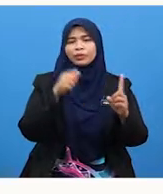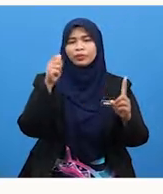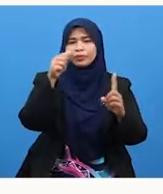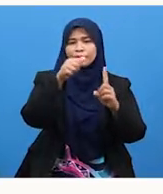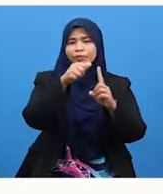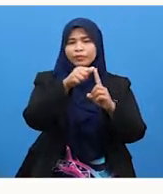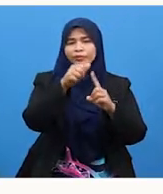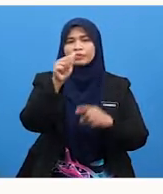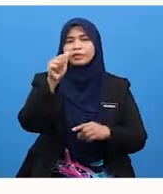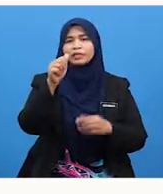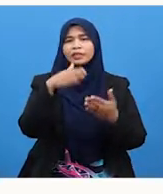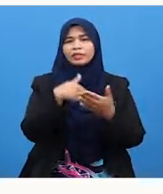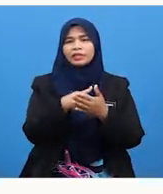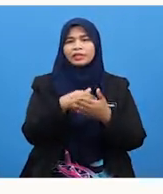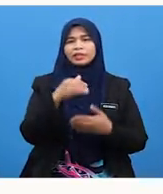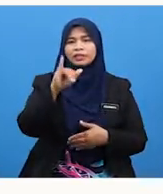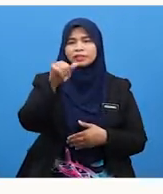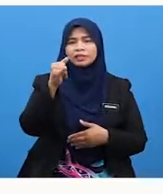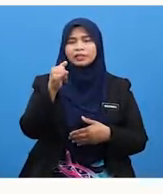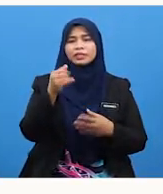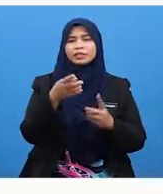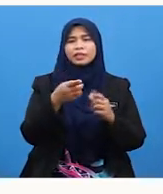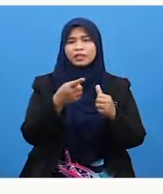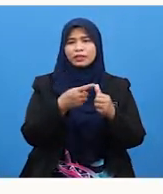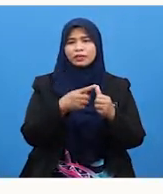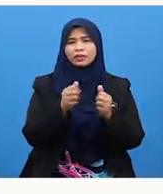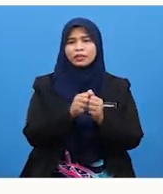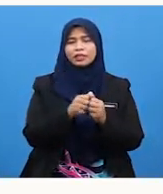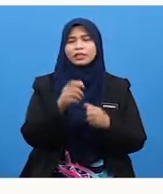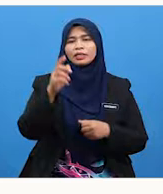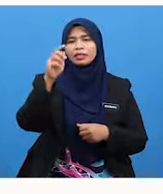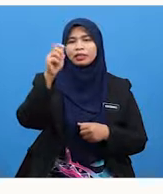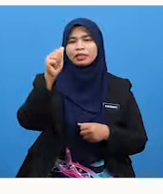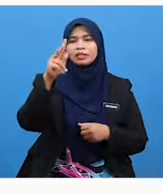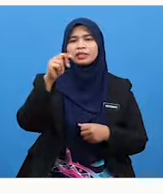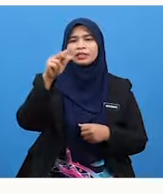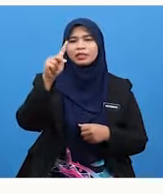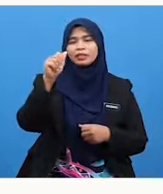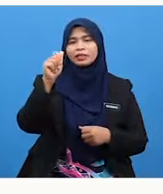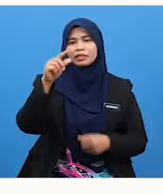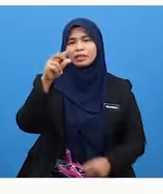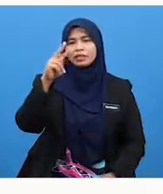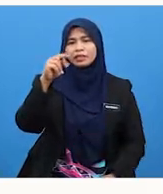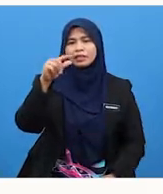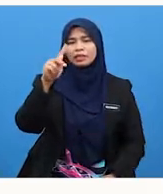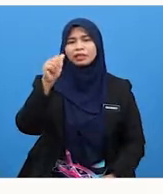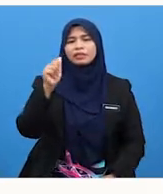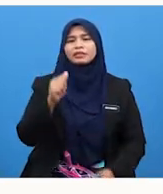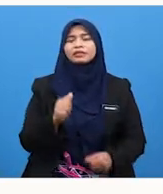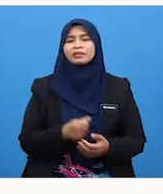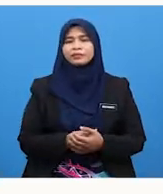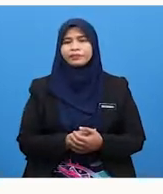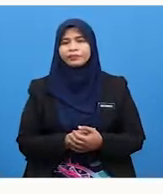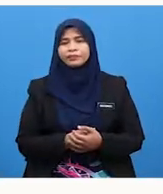J yang didahului dengan tanda angka akan berfungsi sebagai angka sifar